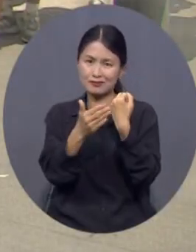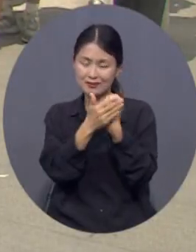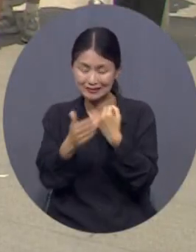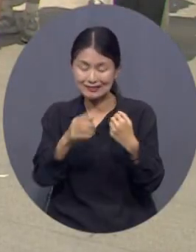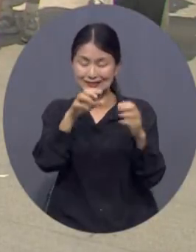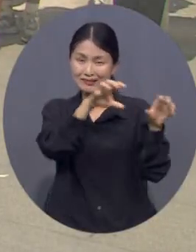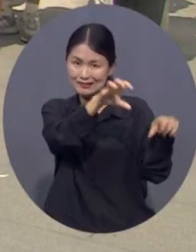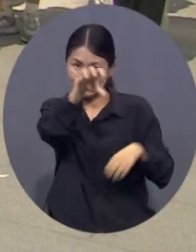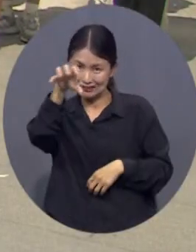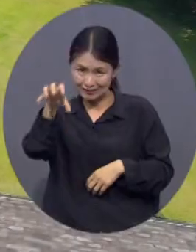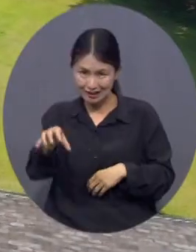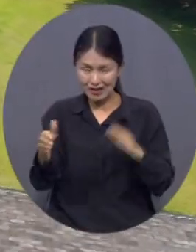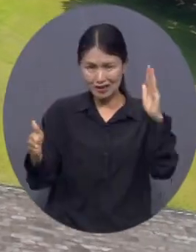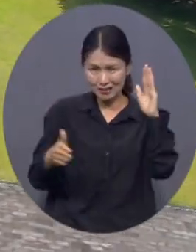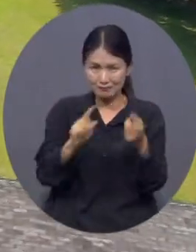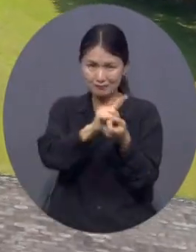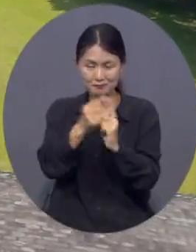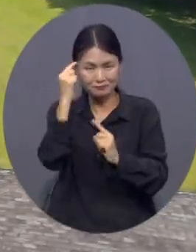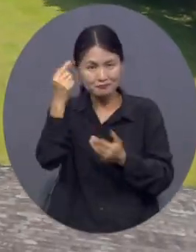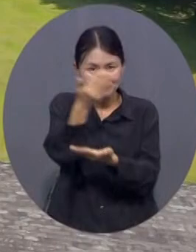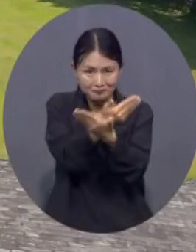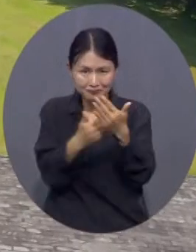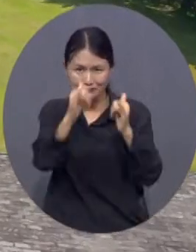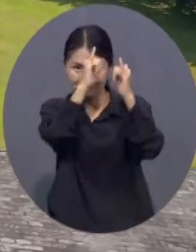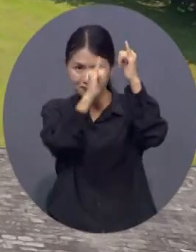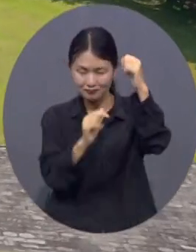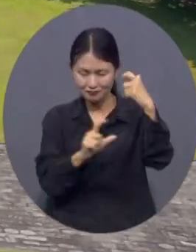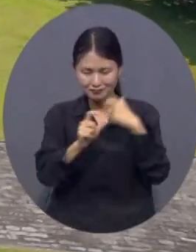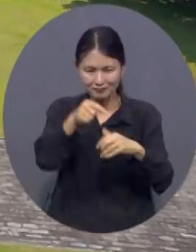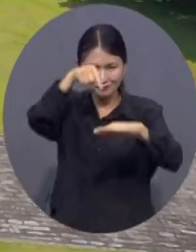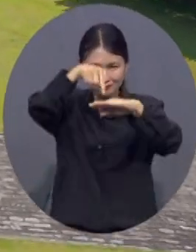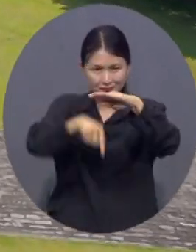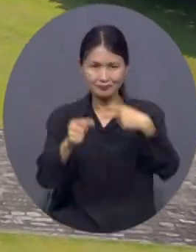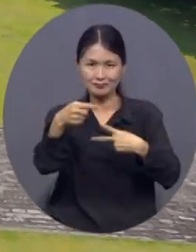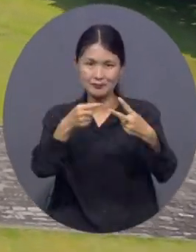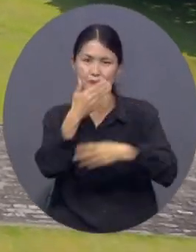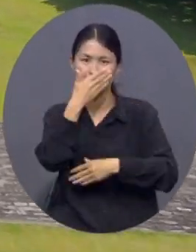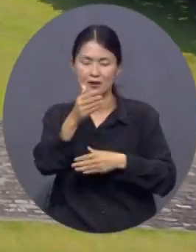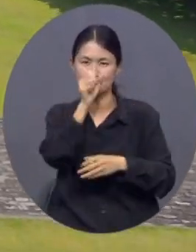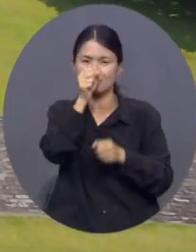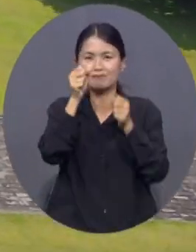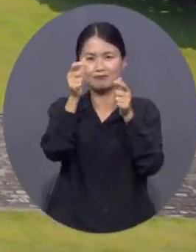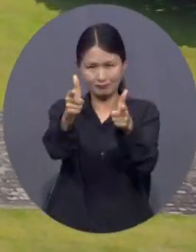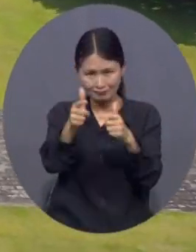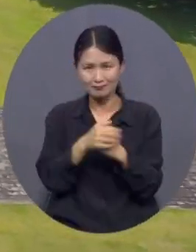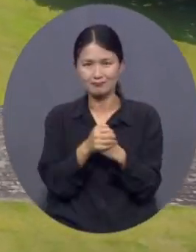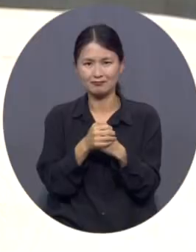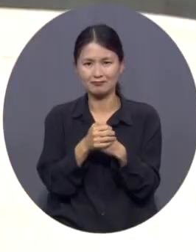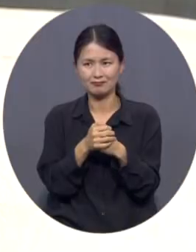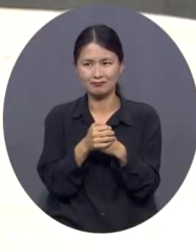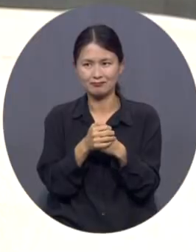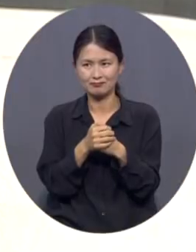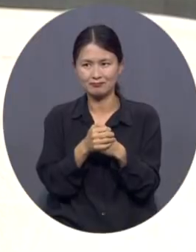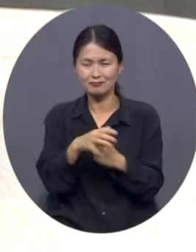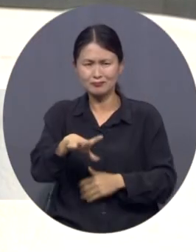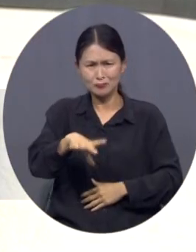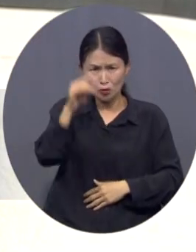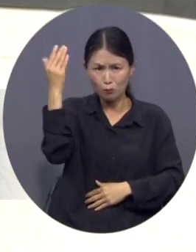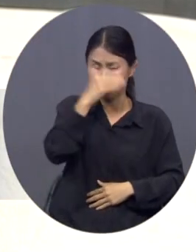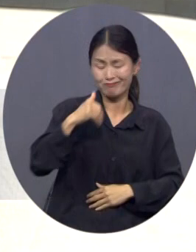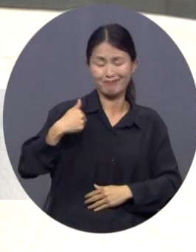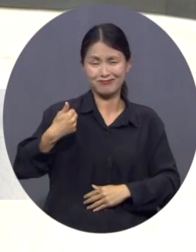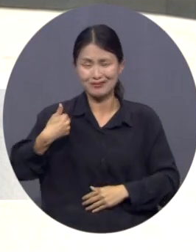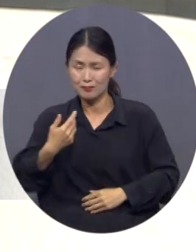지역의 학생들은 서로 생각을 나누며 역사를 더 깊이 이해할 수 있는 기회가 되고 있습니다. 처음엔 잘